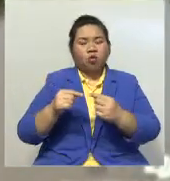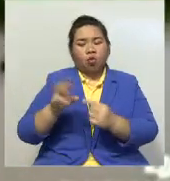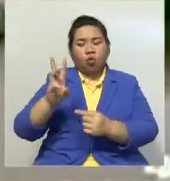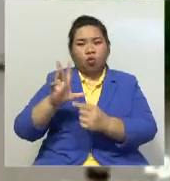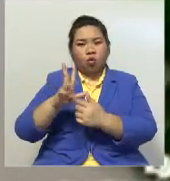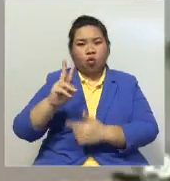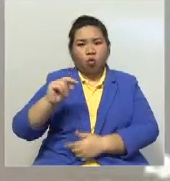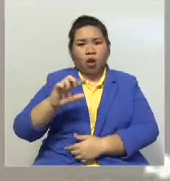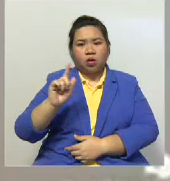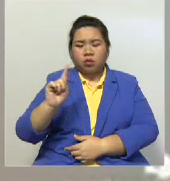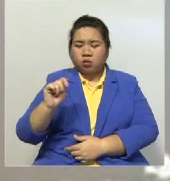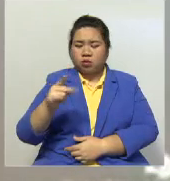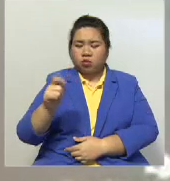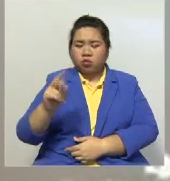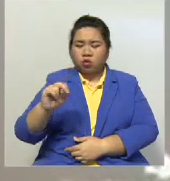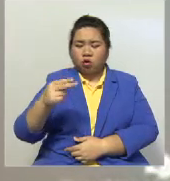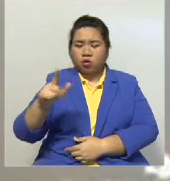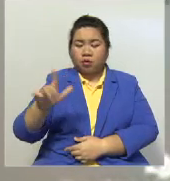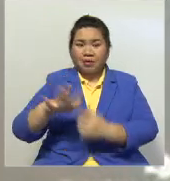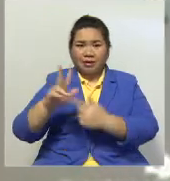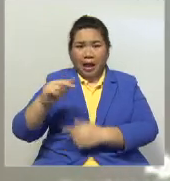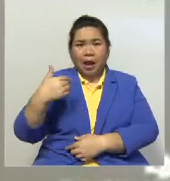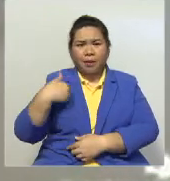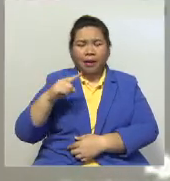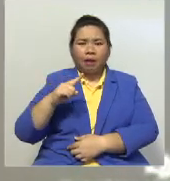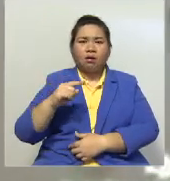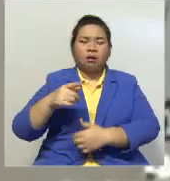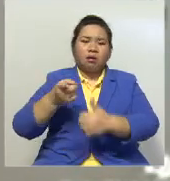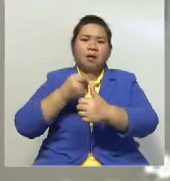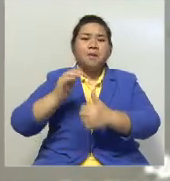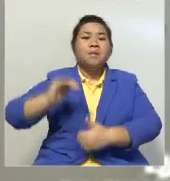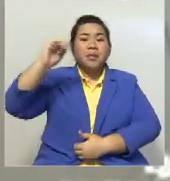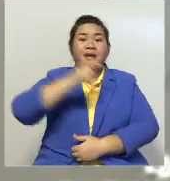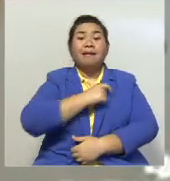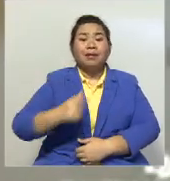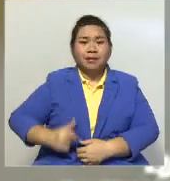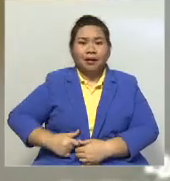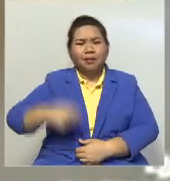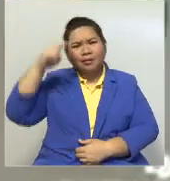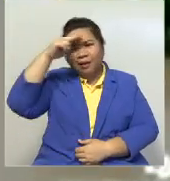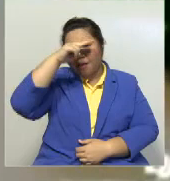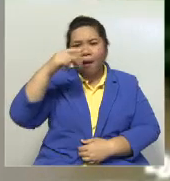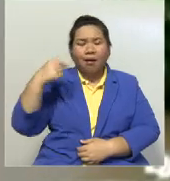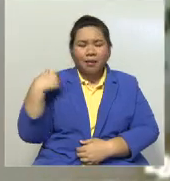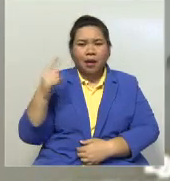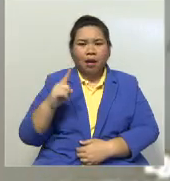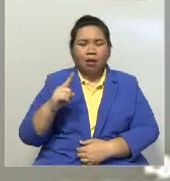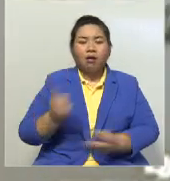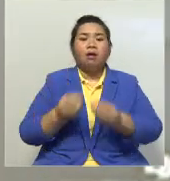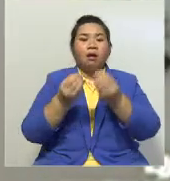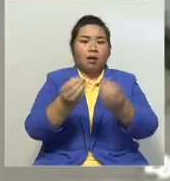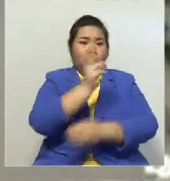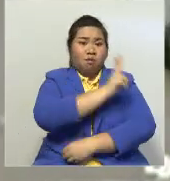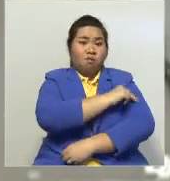วังทองหลางกรุงเทพมหานครทูลกระหม่อมหญิงอุบลรัตนราชกัญญาสิริวัฒนาพรรณวดีโปรดให้นาวาตรีนาย